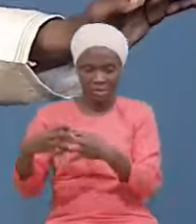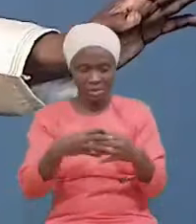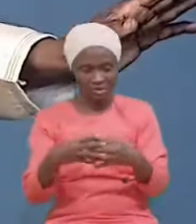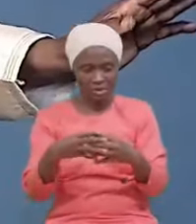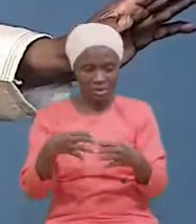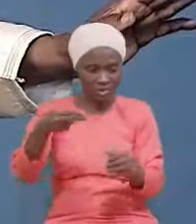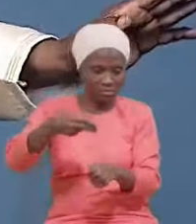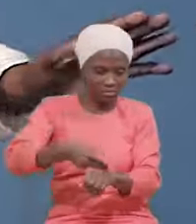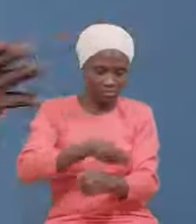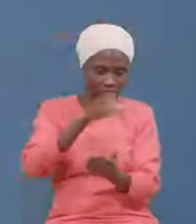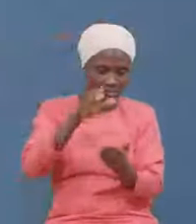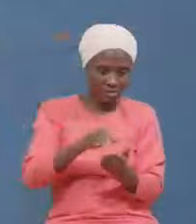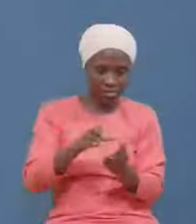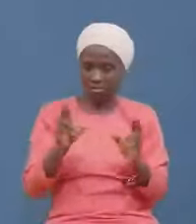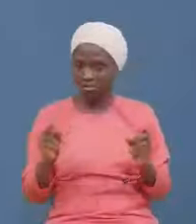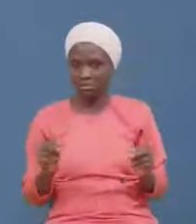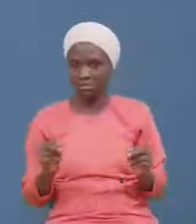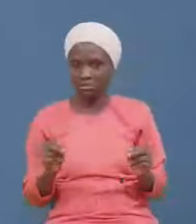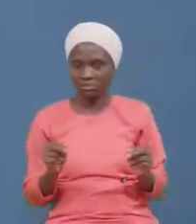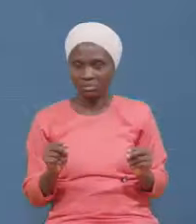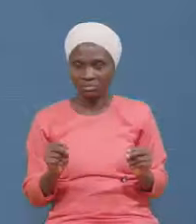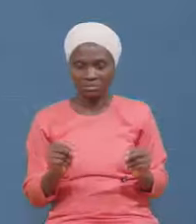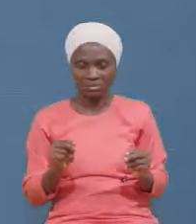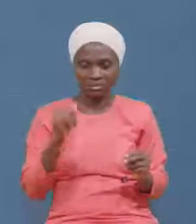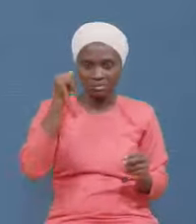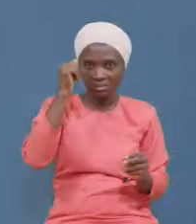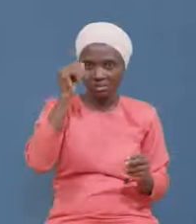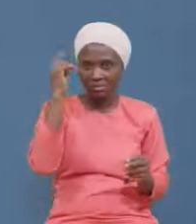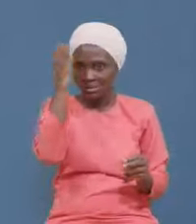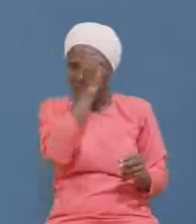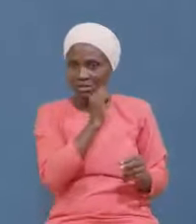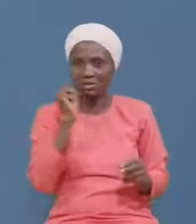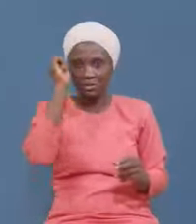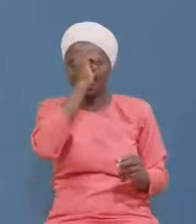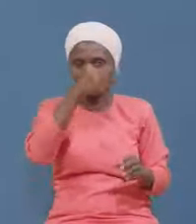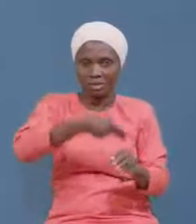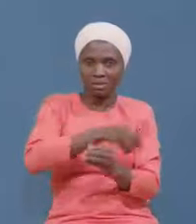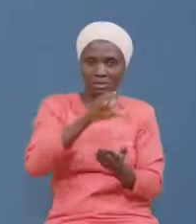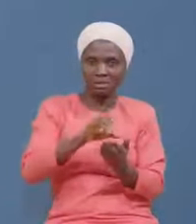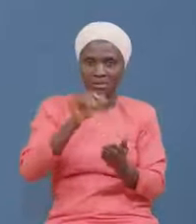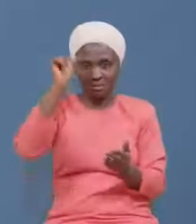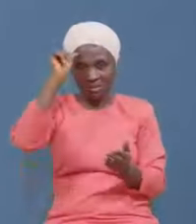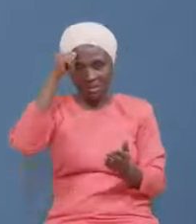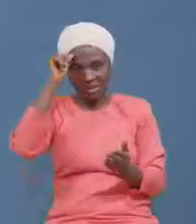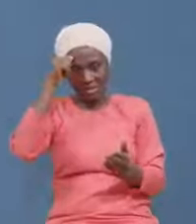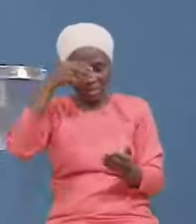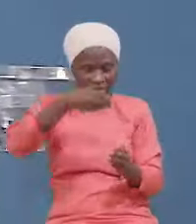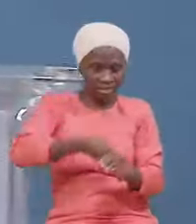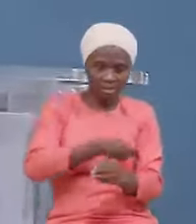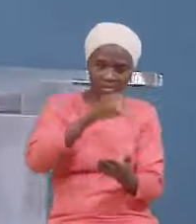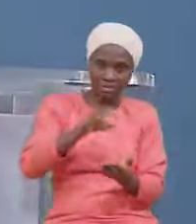lamb. అమెరికా గొర్రె పిల్ల ఇంకోటి లేదు. యూరోపియన్ ల్యాంబ్. యూరోపియన్ ల్యాంబ్ లేదు. ఇండియన్ ల్యాంబ్. భారతదేశానికి ఒక గొర్రె పిల్ల